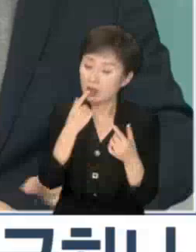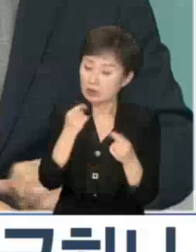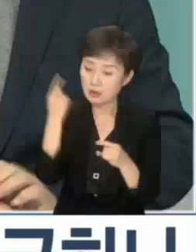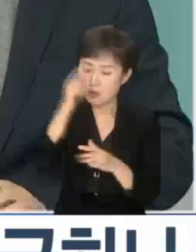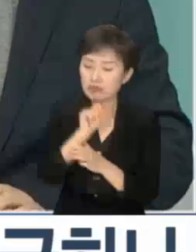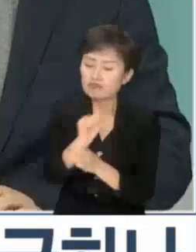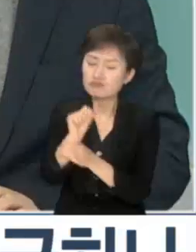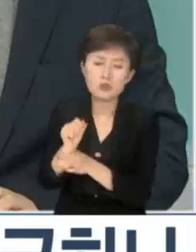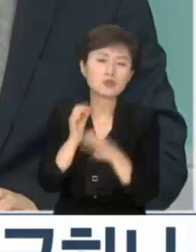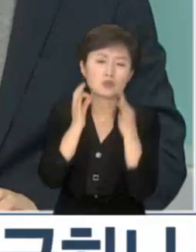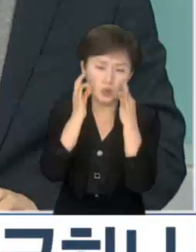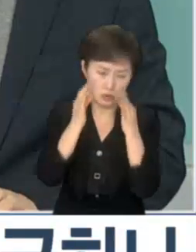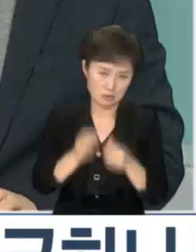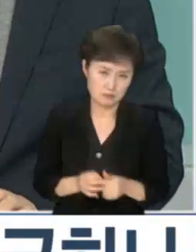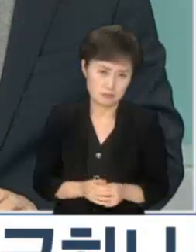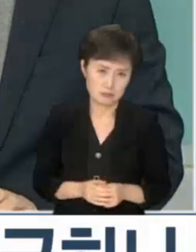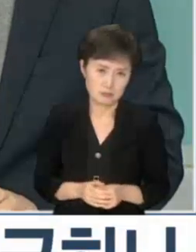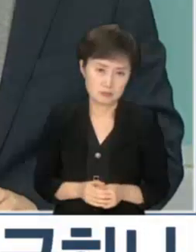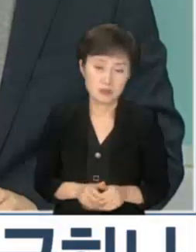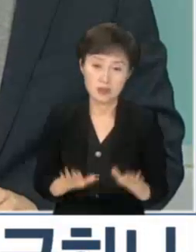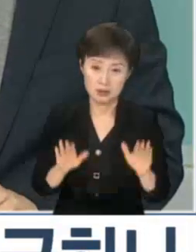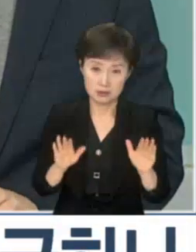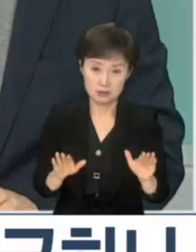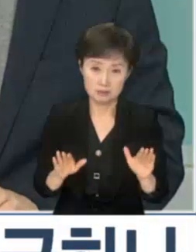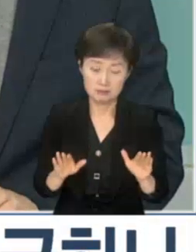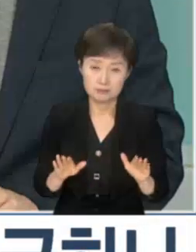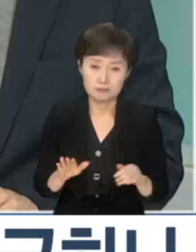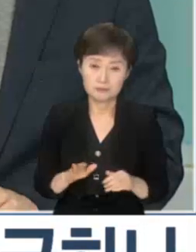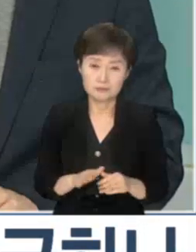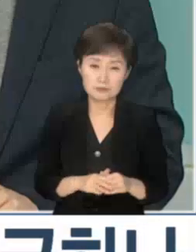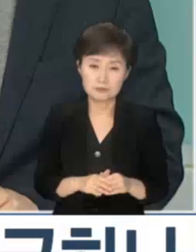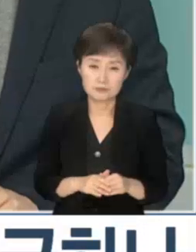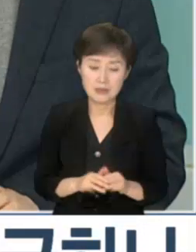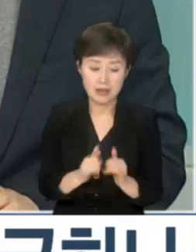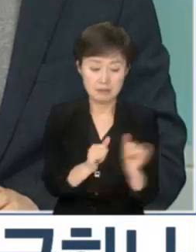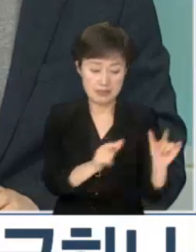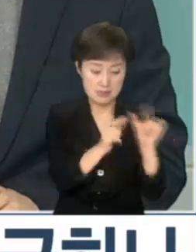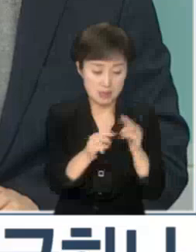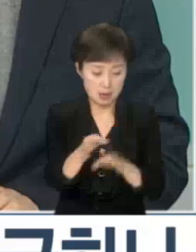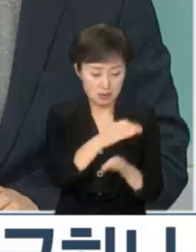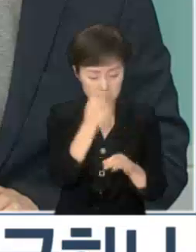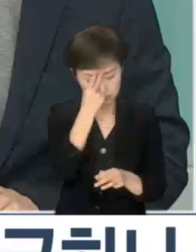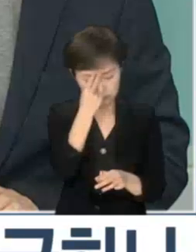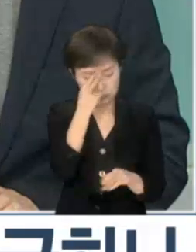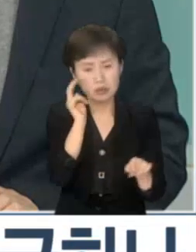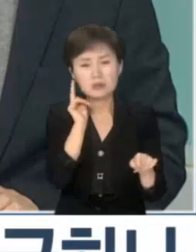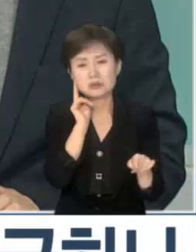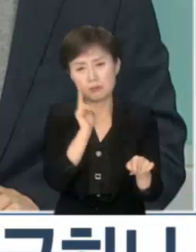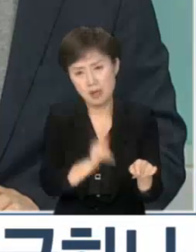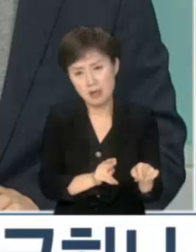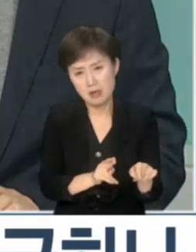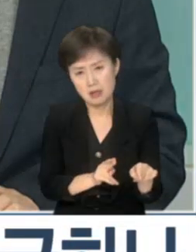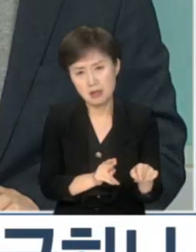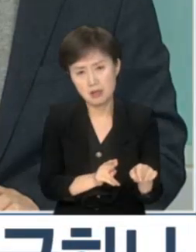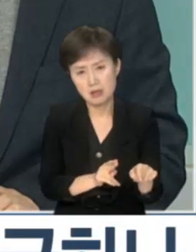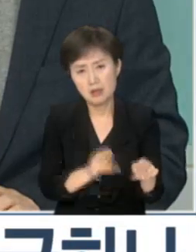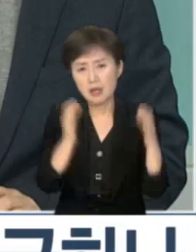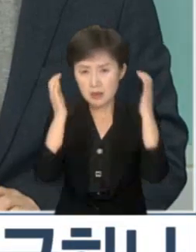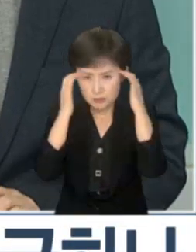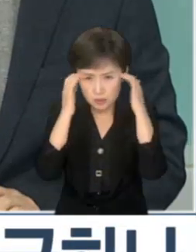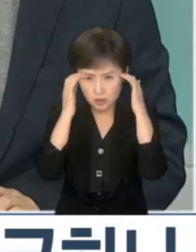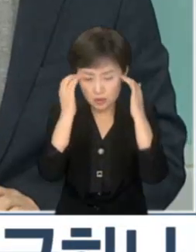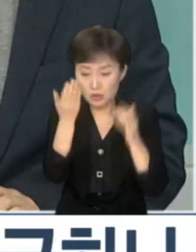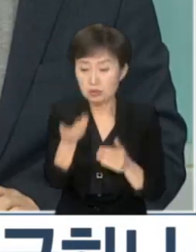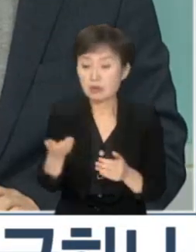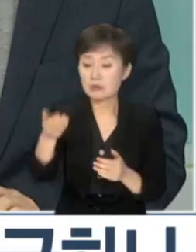맥락이라고 저 보는 것인데요. 지금 현재 아까도 제가 잠깐 말씀드렸지만 민생과 경제가 너무 어렵습니다. 너무 어려운데도 불구하고 이번